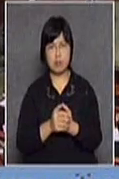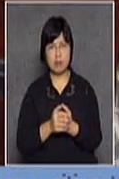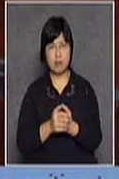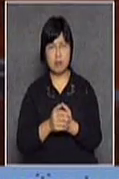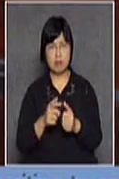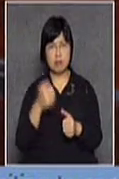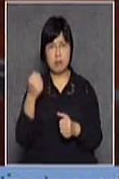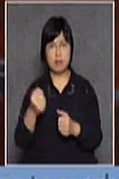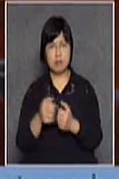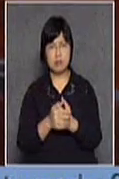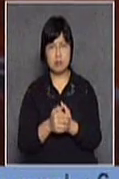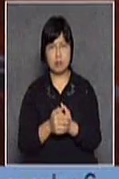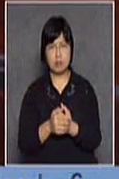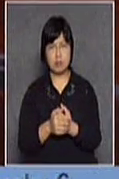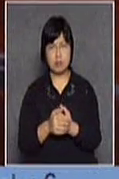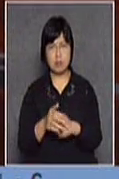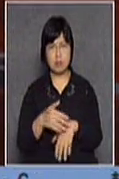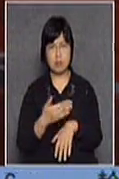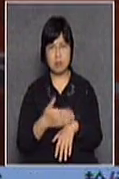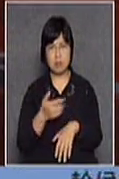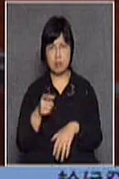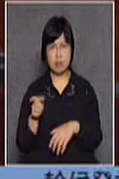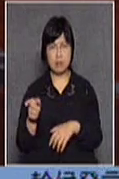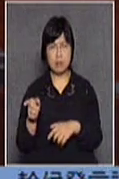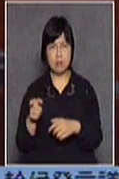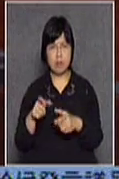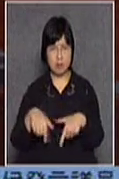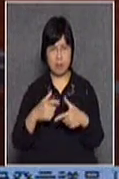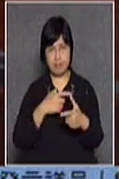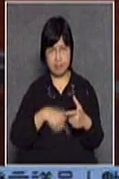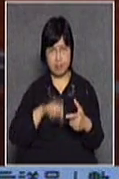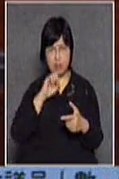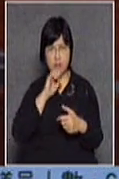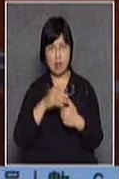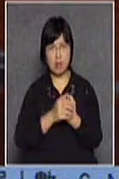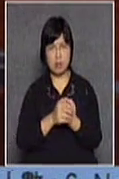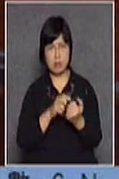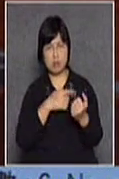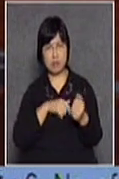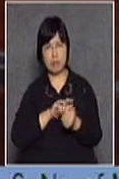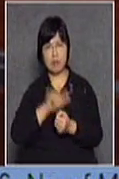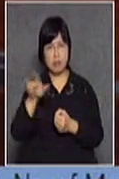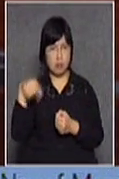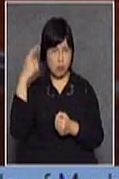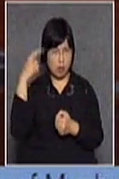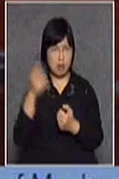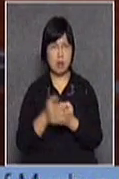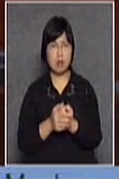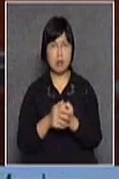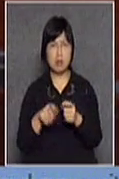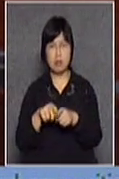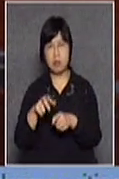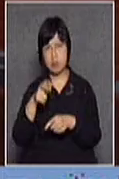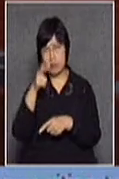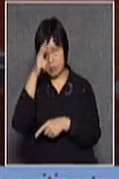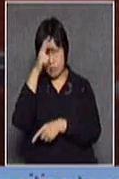主席，嗱就頭先阿林大輝議員提到，即係啲議員去美國，即係同啲官員接觸啦。主